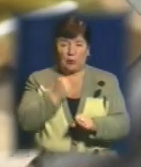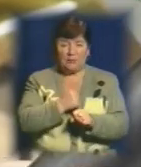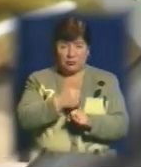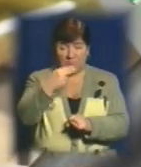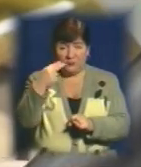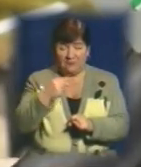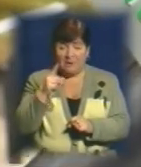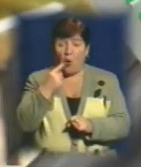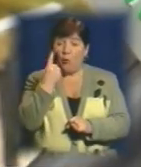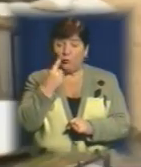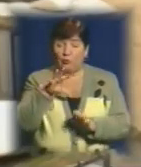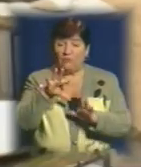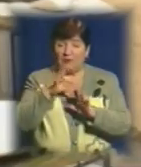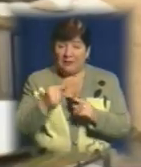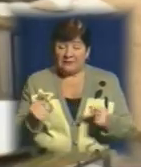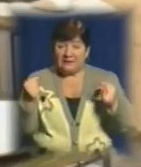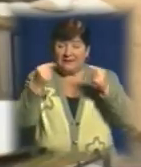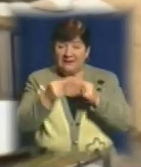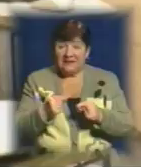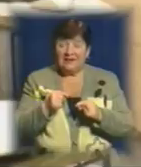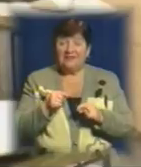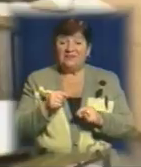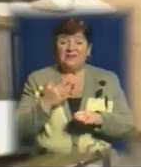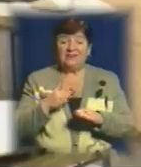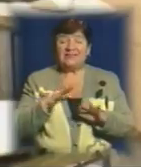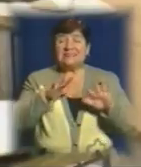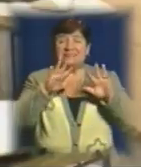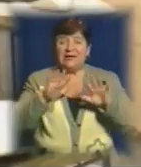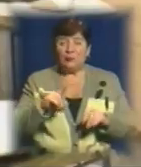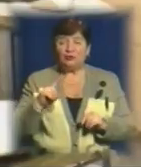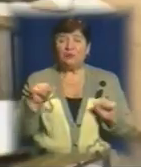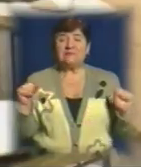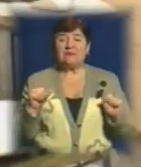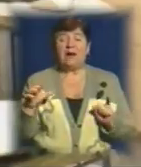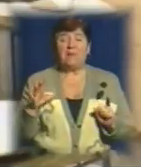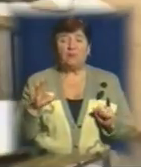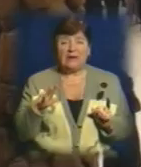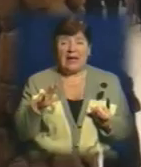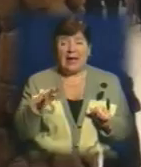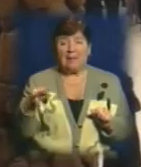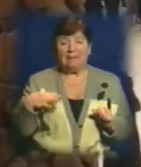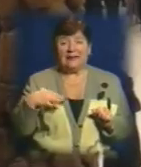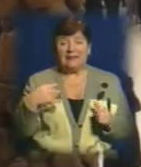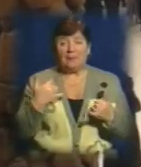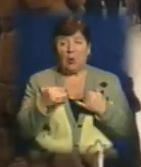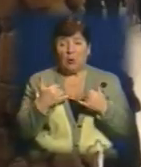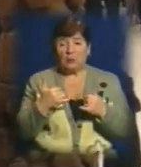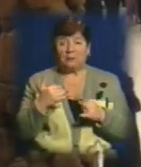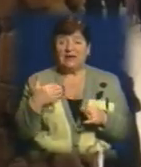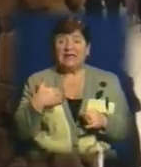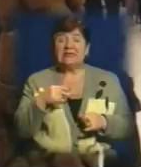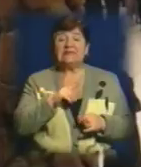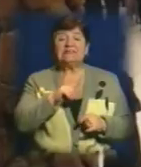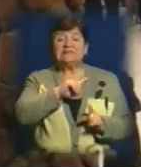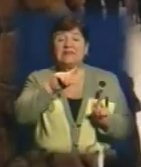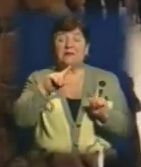найліпше пасували. Вибралися білі, хоч з снігу, щоб зима була маленька, хоч позначена білим кольором. Мета заходу – зацікавити